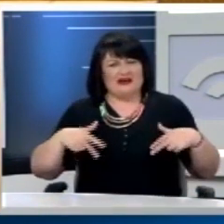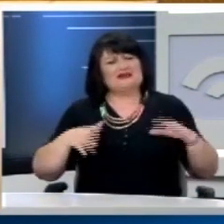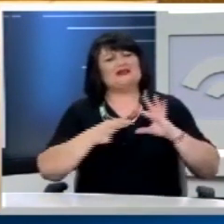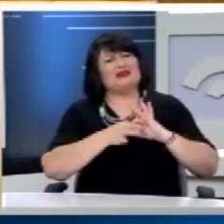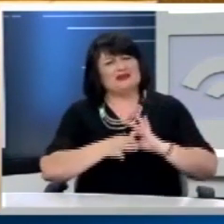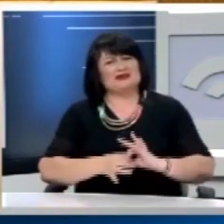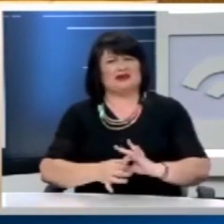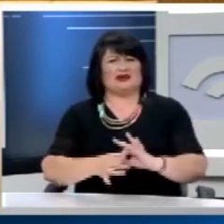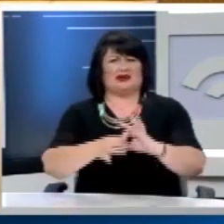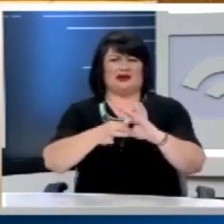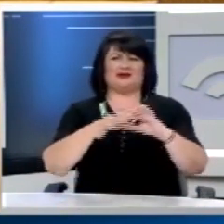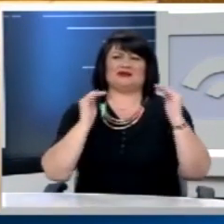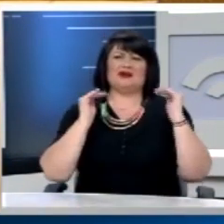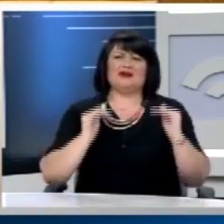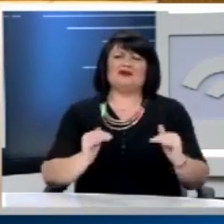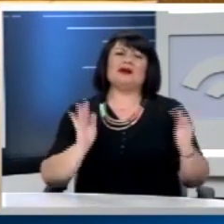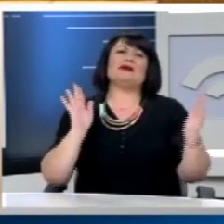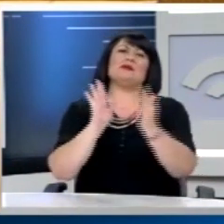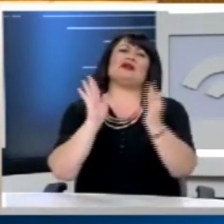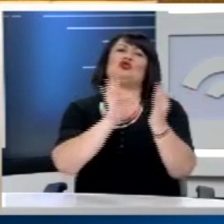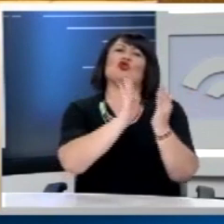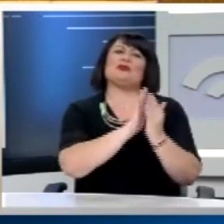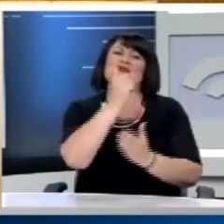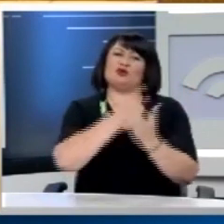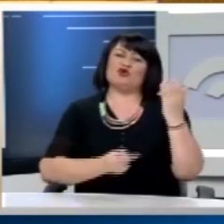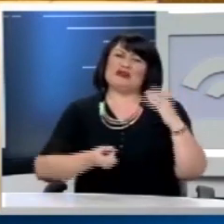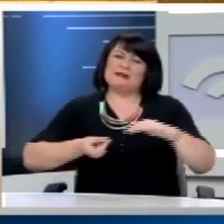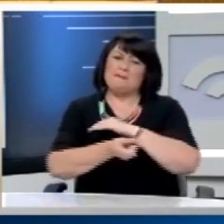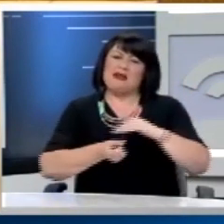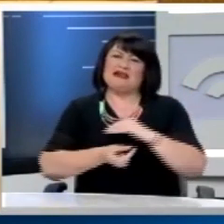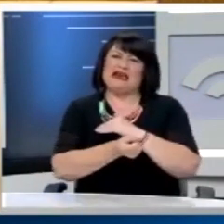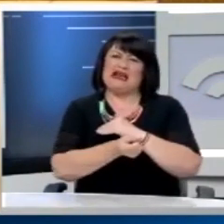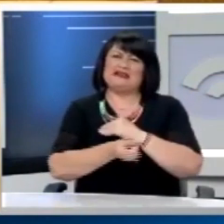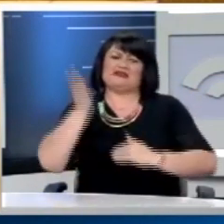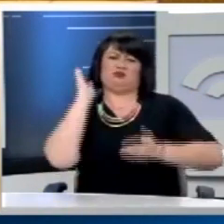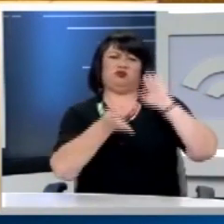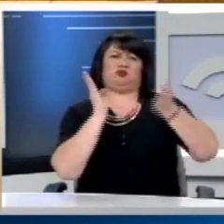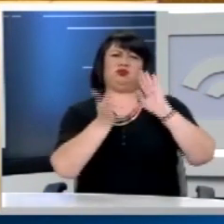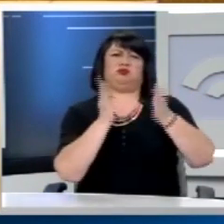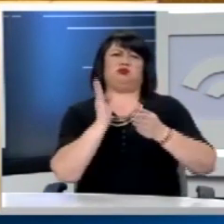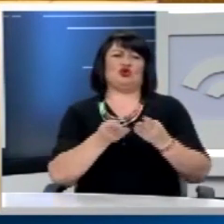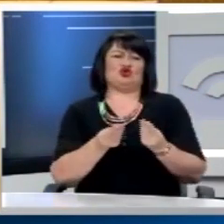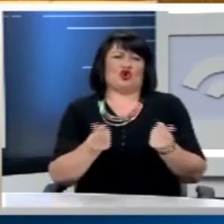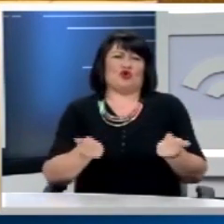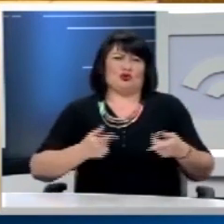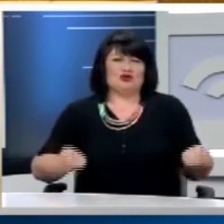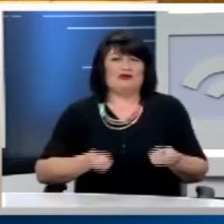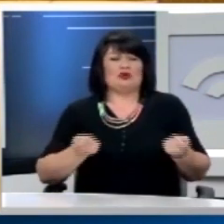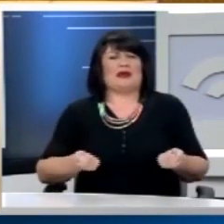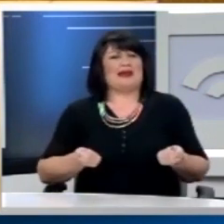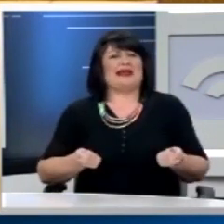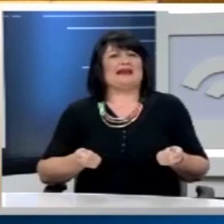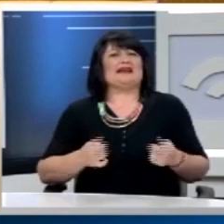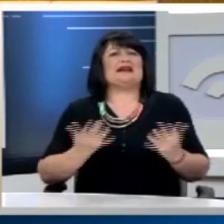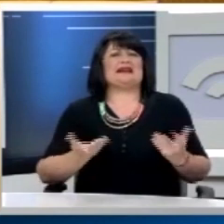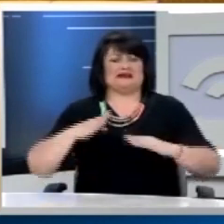συνεχίσει και θα εντείνει την αντιμετώπιση των προσφύγων και μεταναστών με όρους καταστολής. Γιατί τι άλλο πέρα από καταστολή είναι